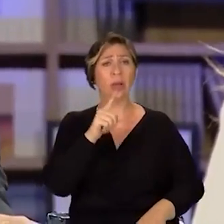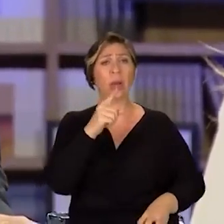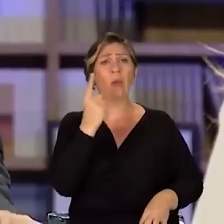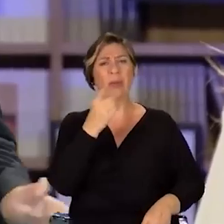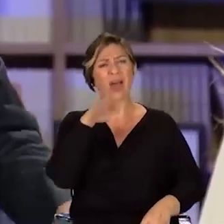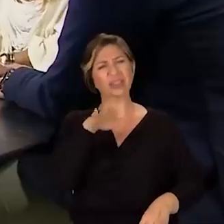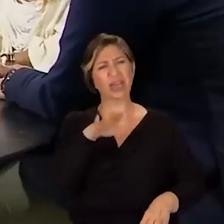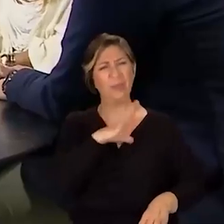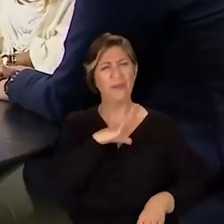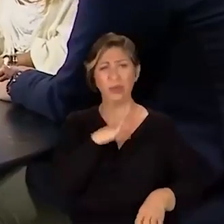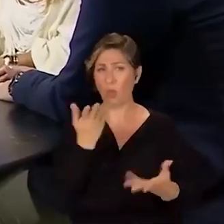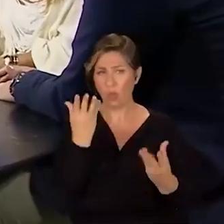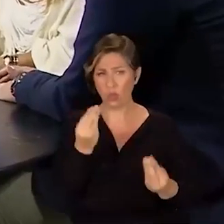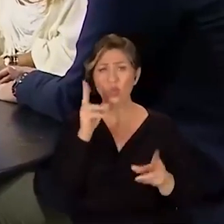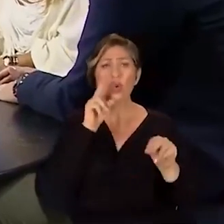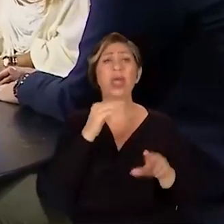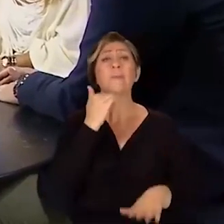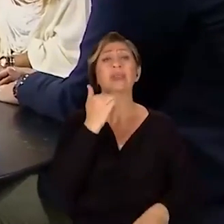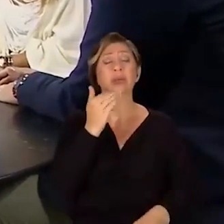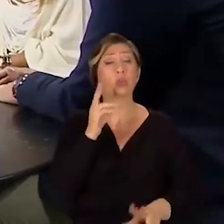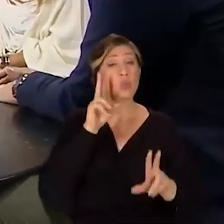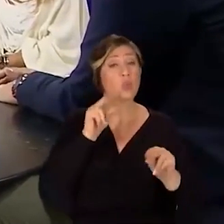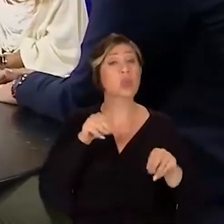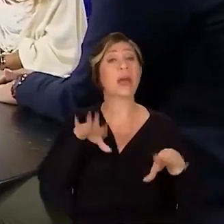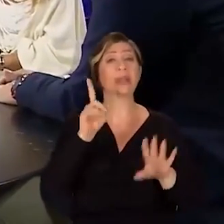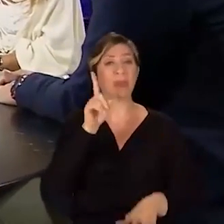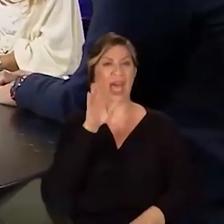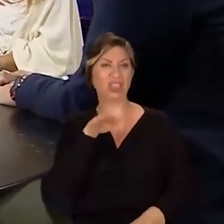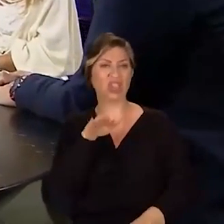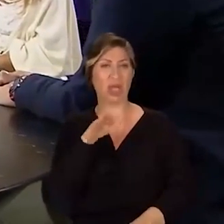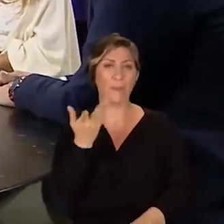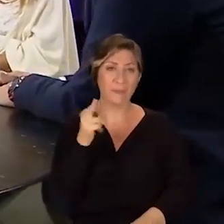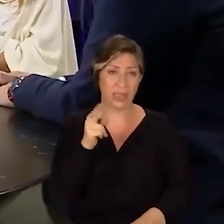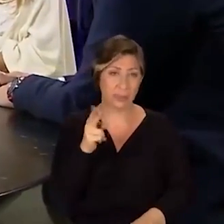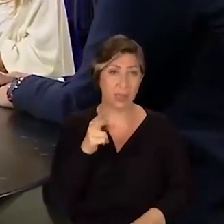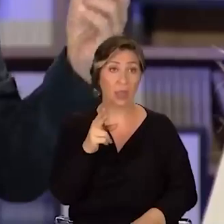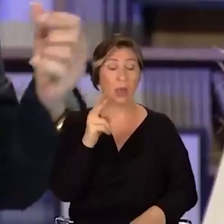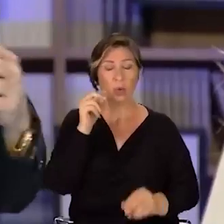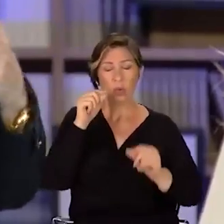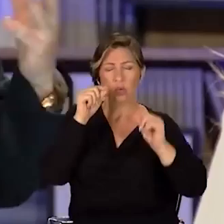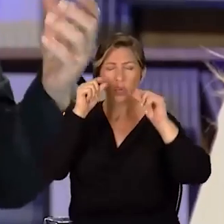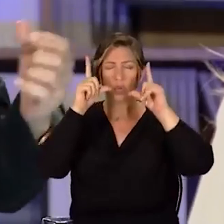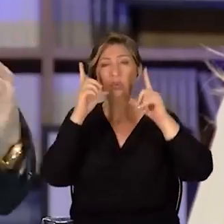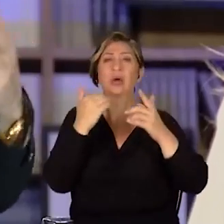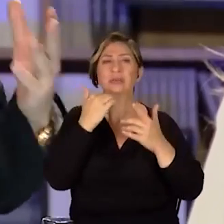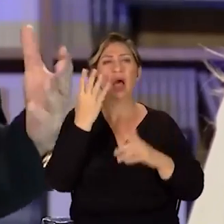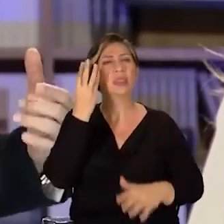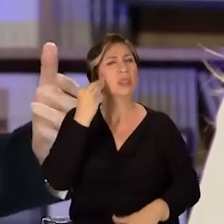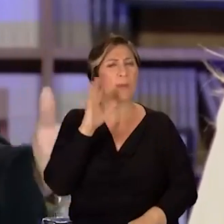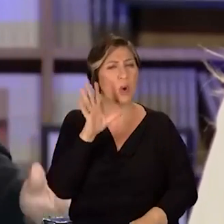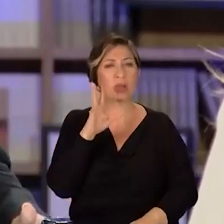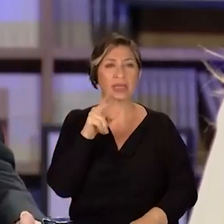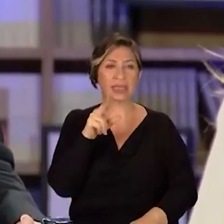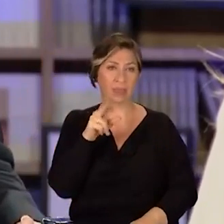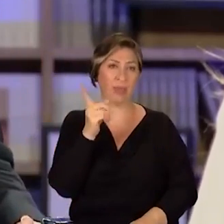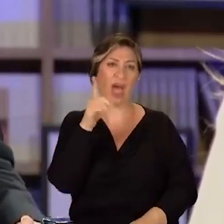bir aşağılama var. Ne oldu? Uyuyamadın mı? Uyuyamadın mı bir aşağılanma. Aa gözünü açamıyor, anlamıyor, bilmem ne